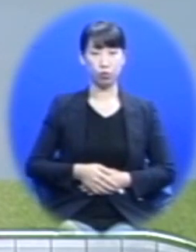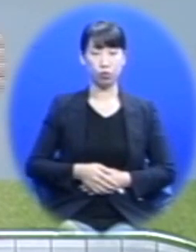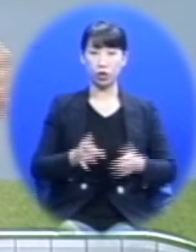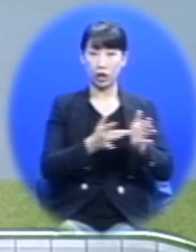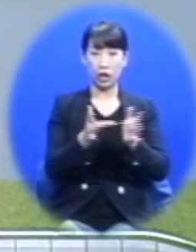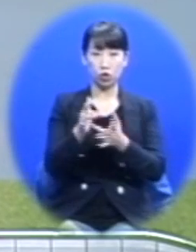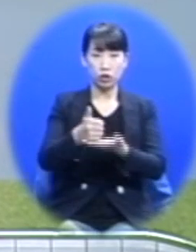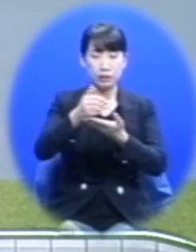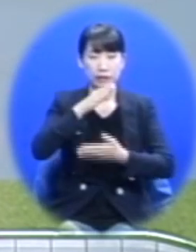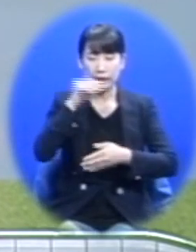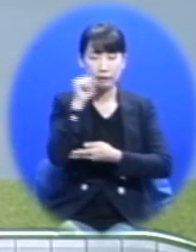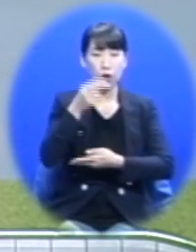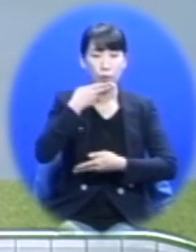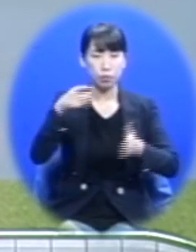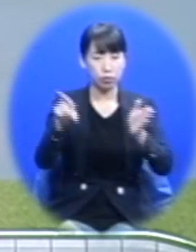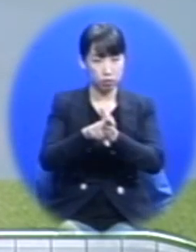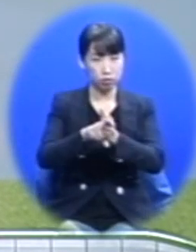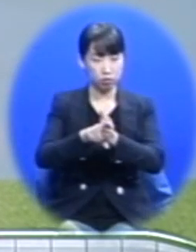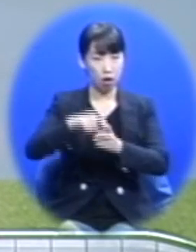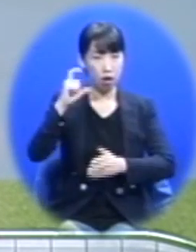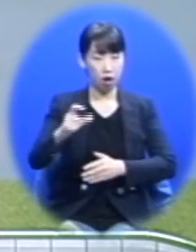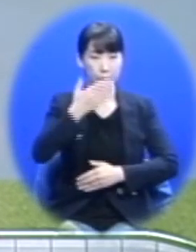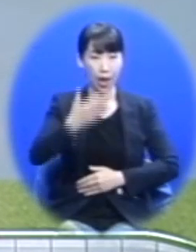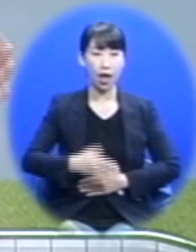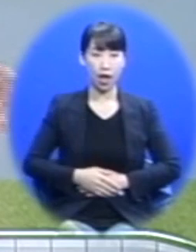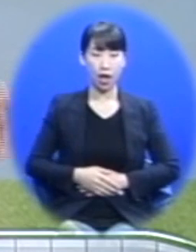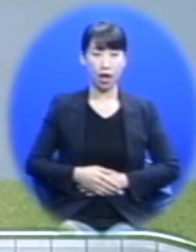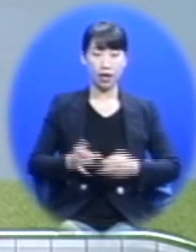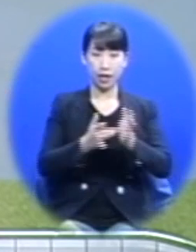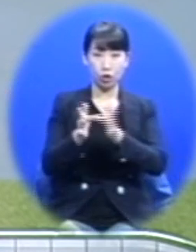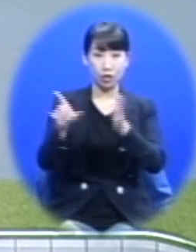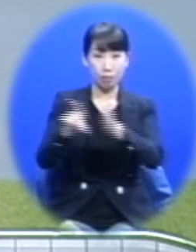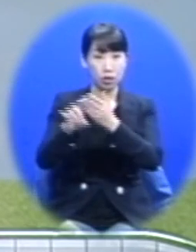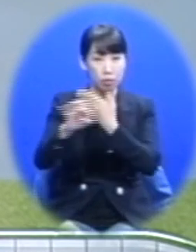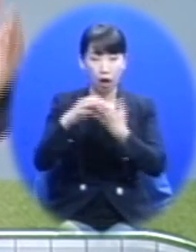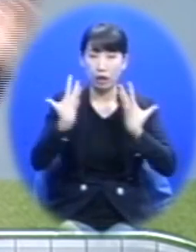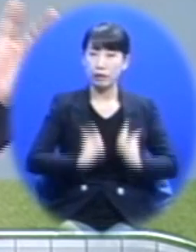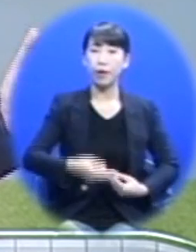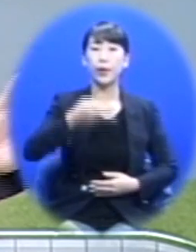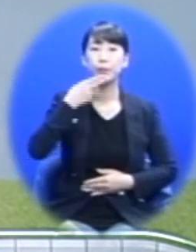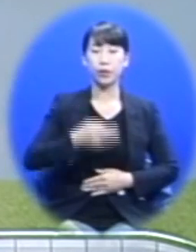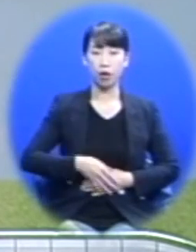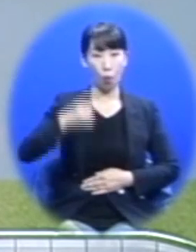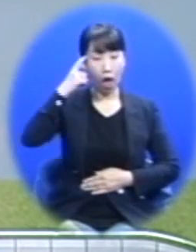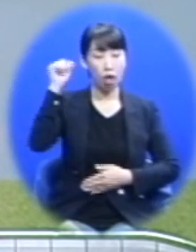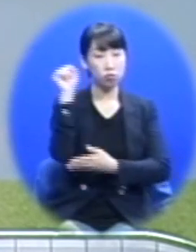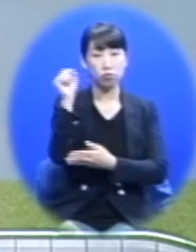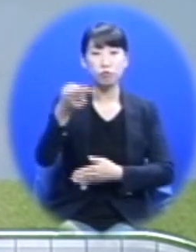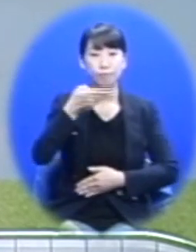정말 믿을 만한 분이세요. 예수님은 의지해서 절대로 실패하는 법이 없습니다. 흔들리지 않으시는